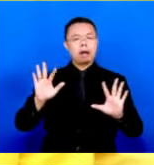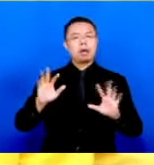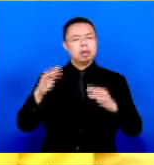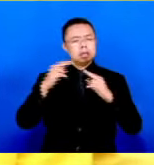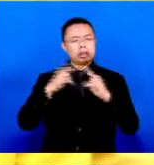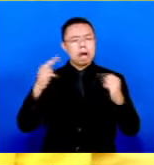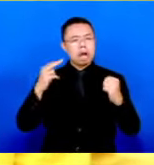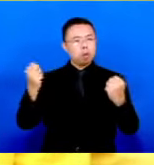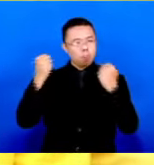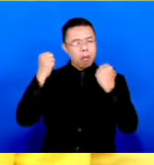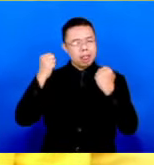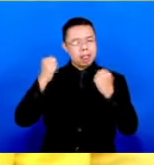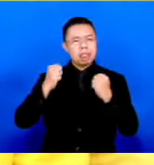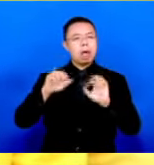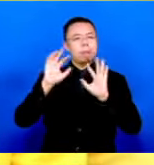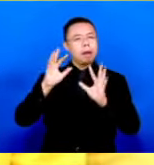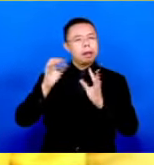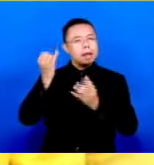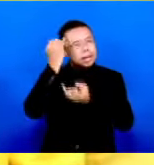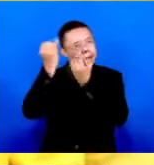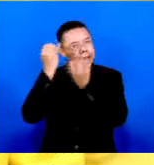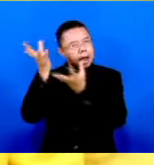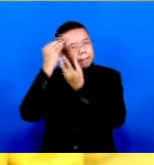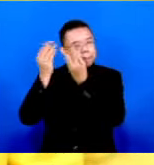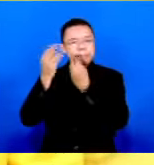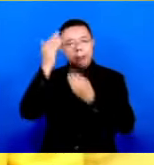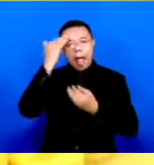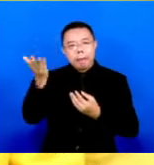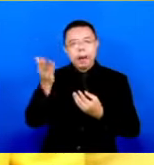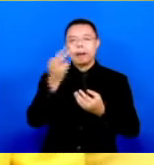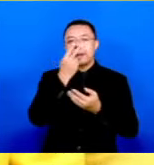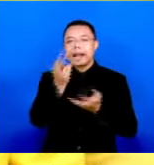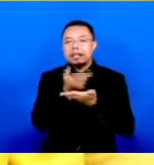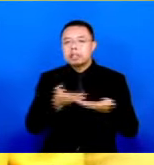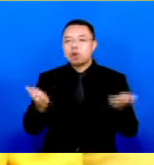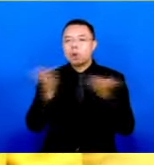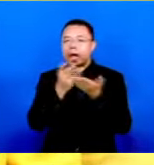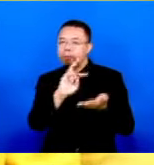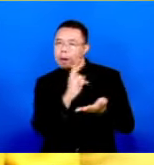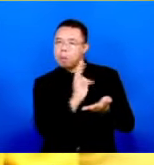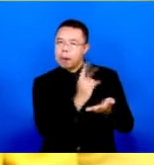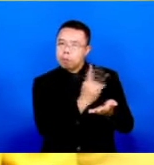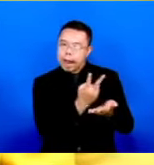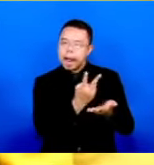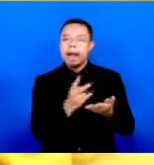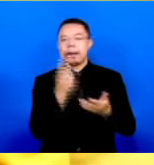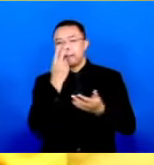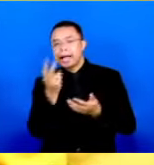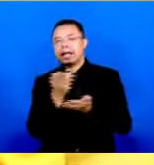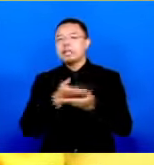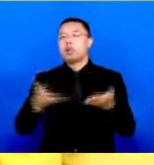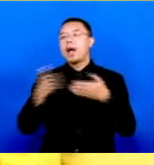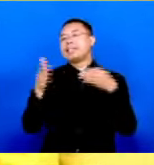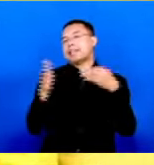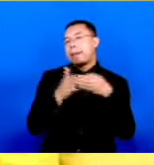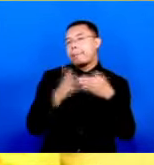tinggi, sehingga dalam menghadapi dinamika apapun, dalam menghadapi